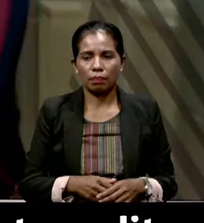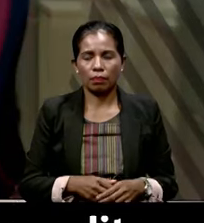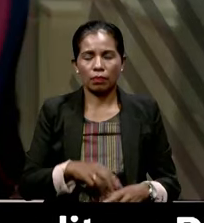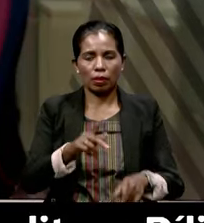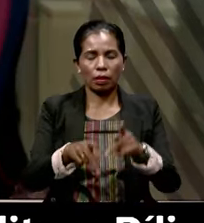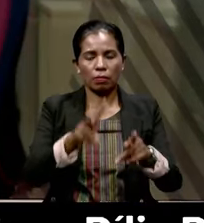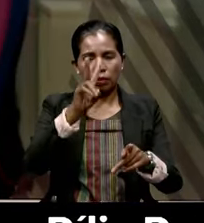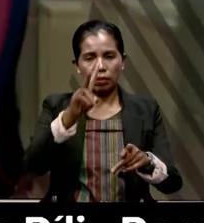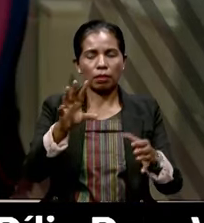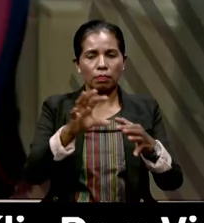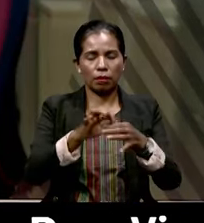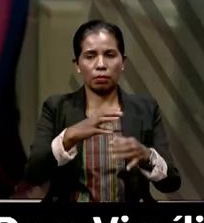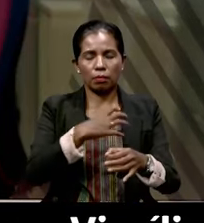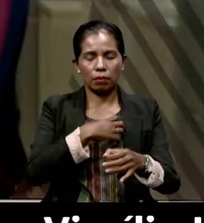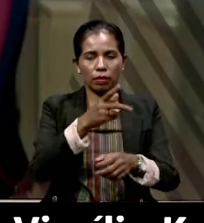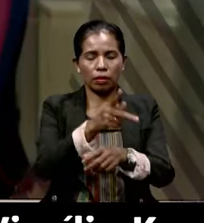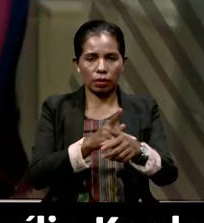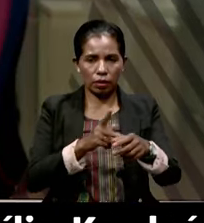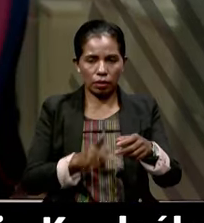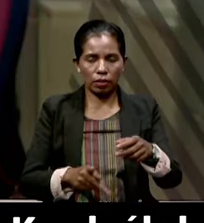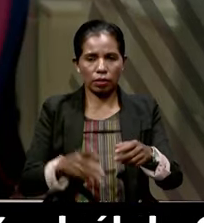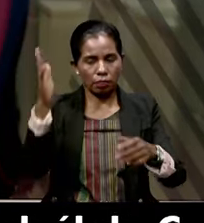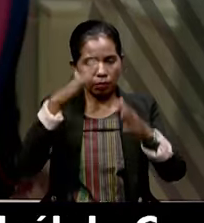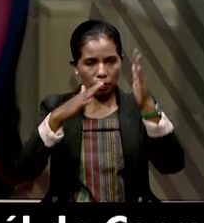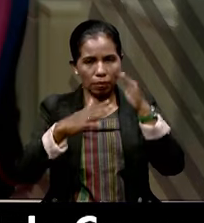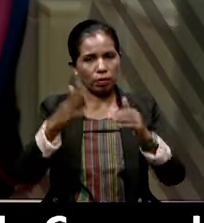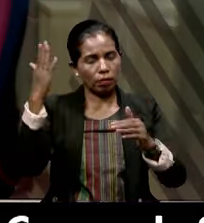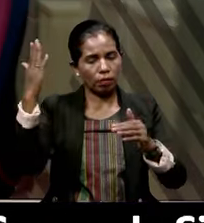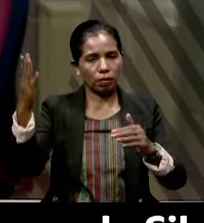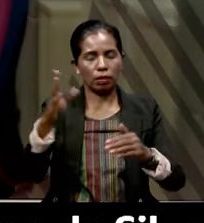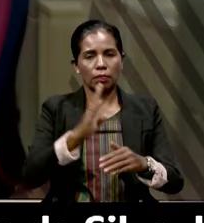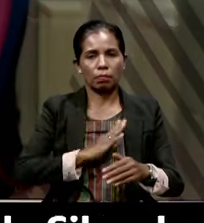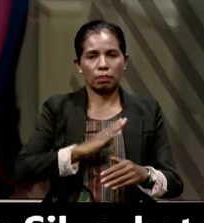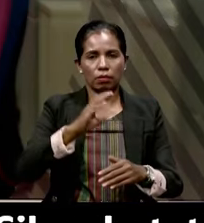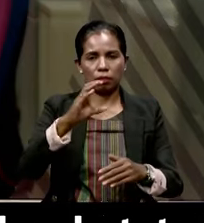Emanen rua no membro penitele ida kanek durante confronto iha teulale baukau.